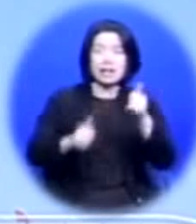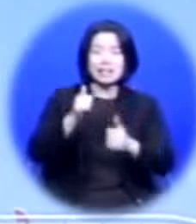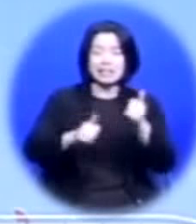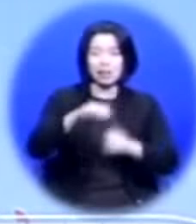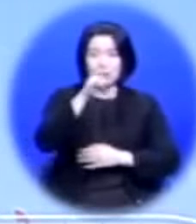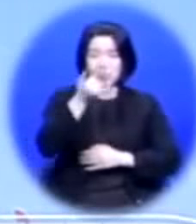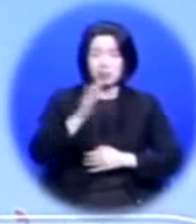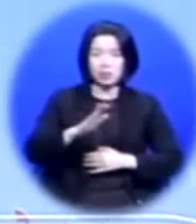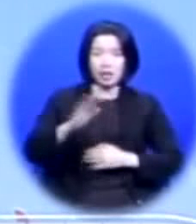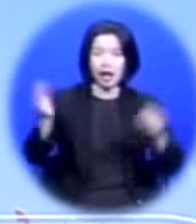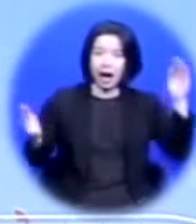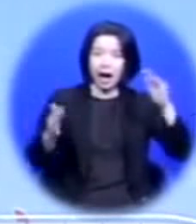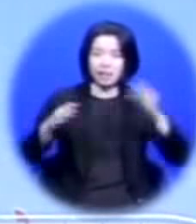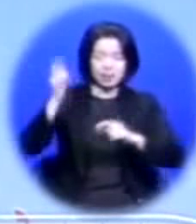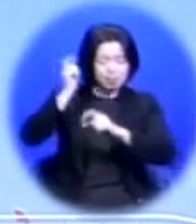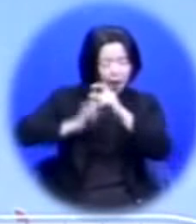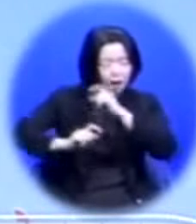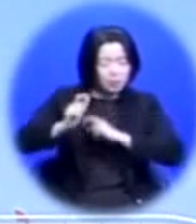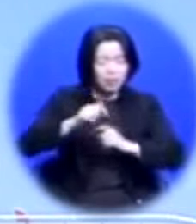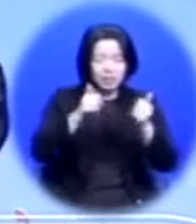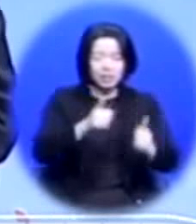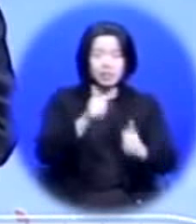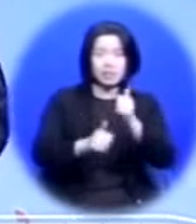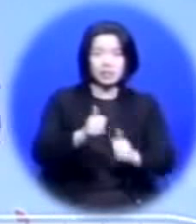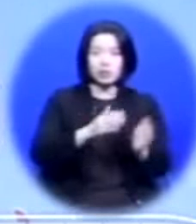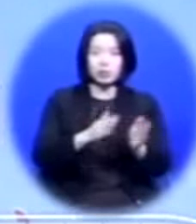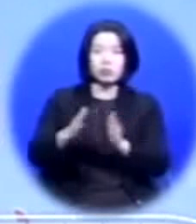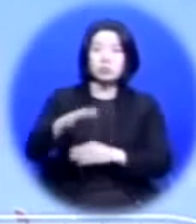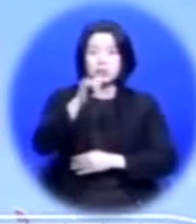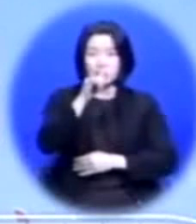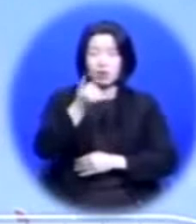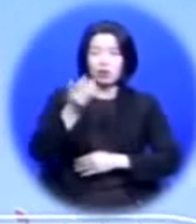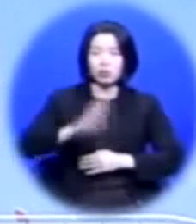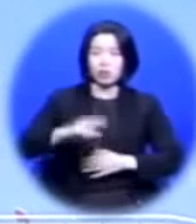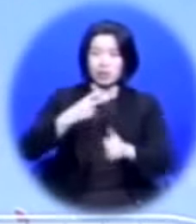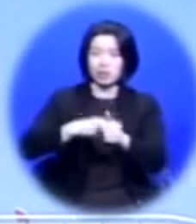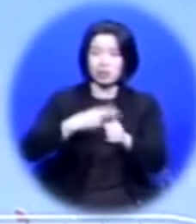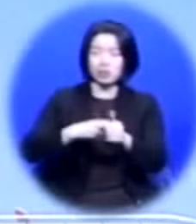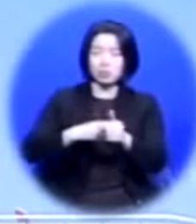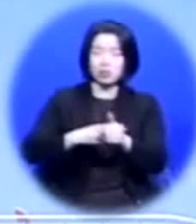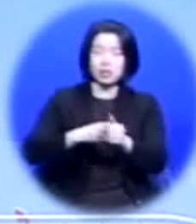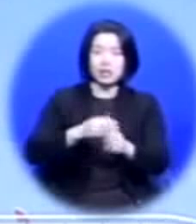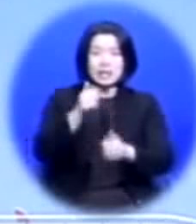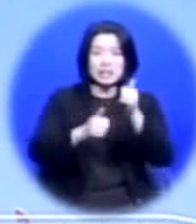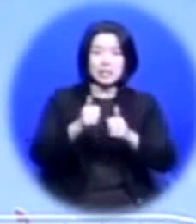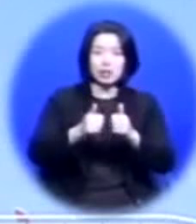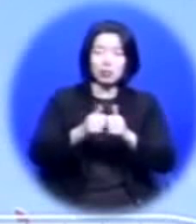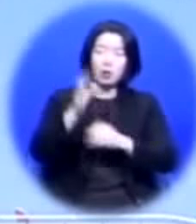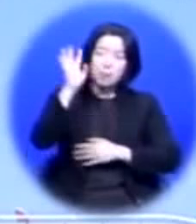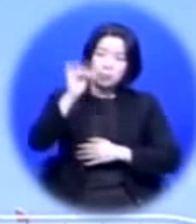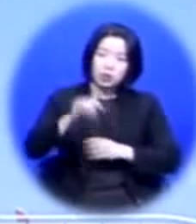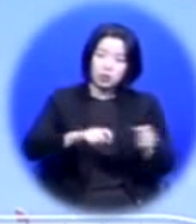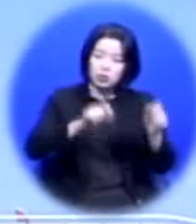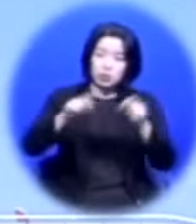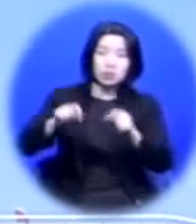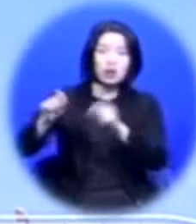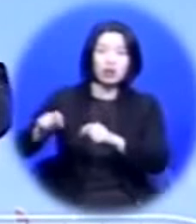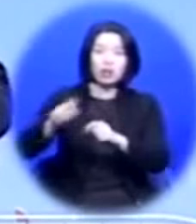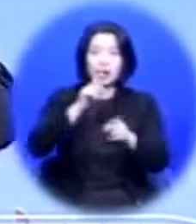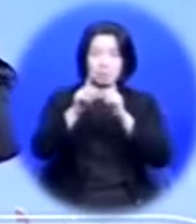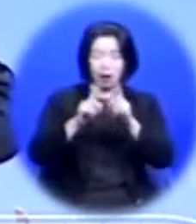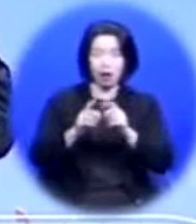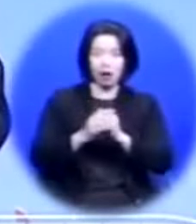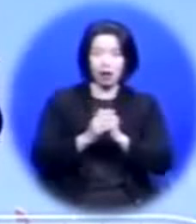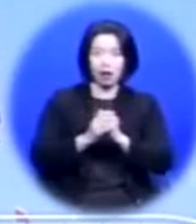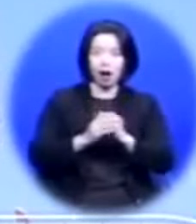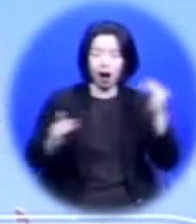밤새 가면서 시험 준비를 하고 왔는데 아 교수님이 시험을 며칠 뒤에 미루겠다는 겁니다 아이들이 막